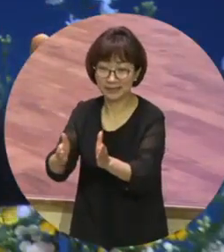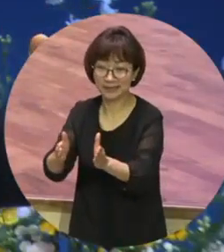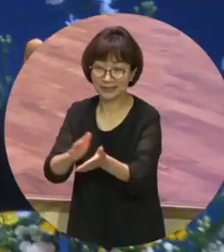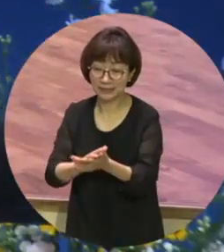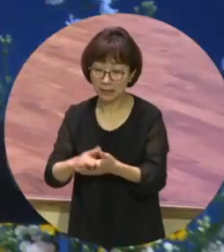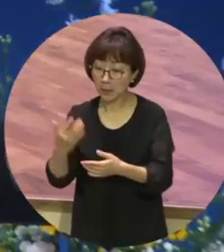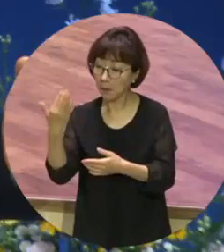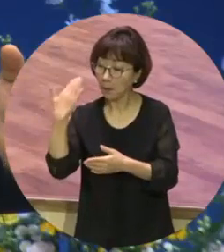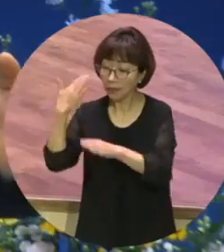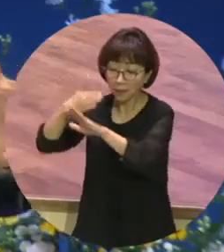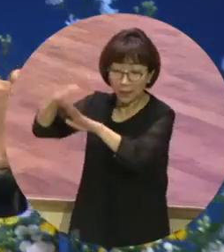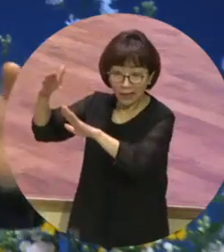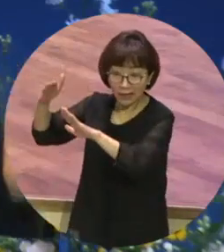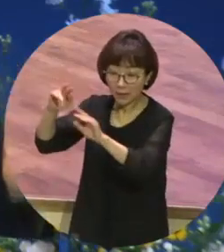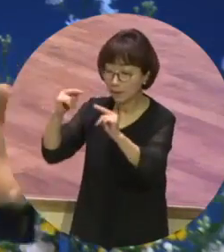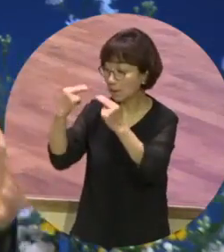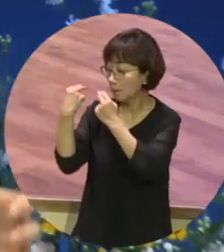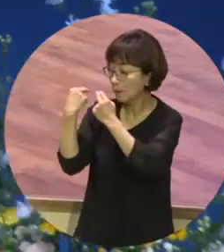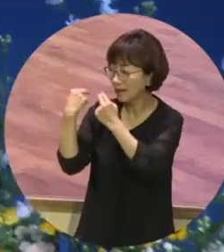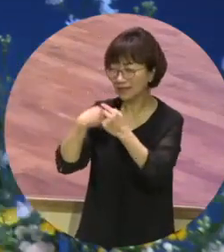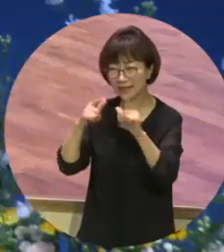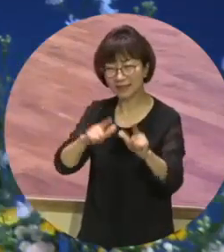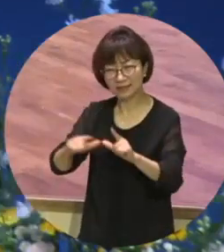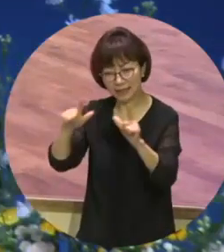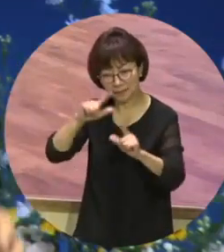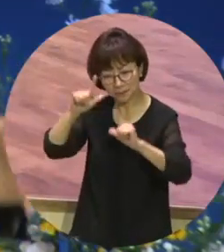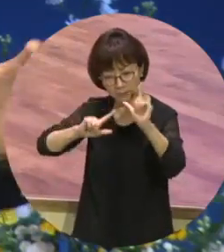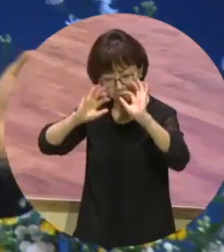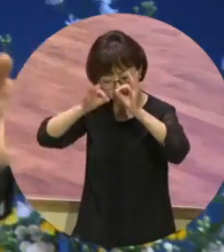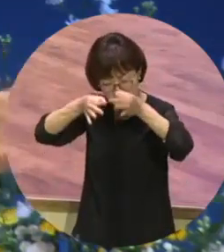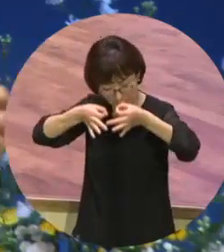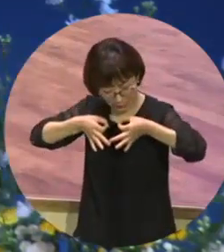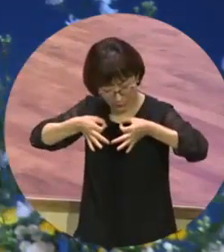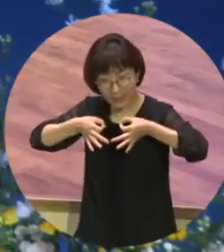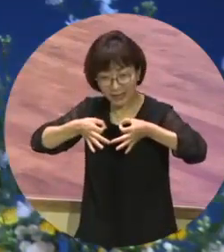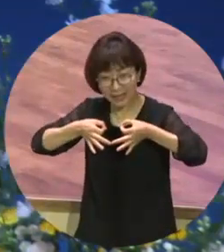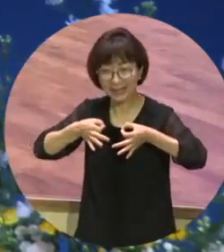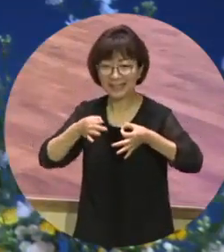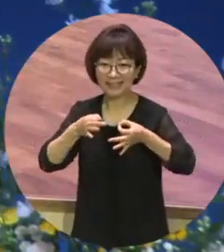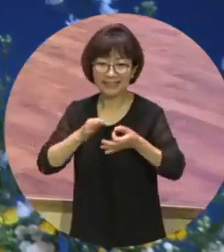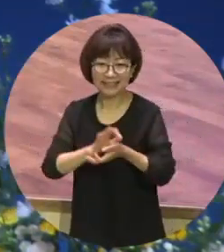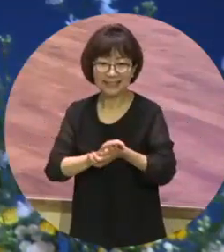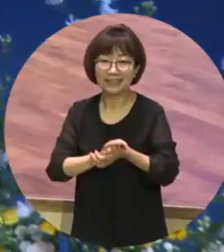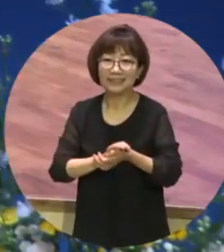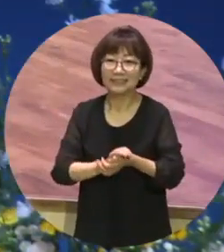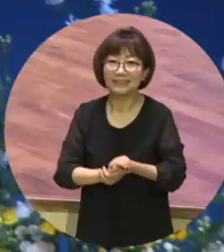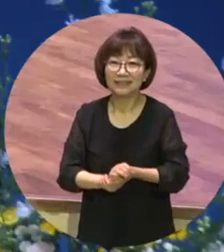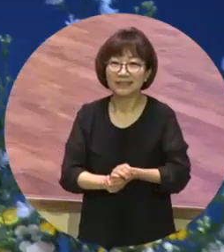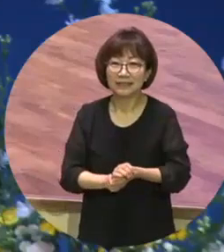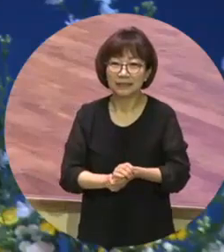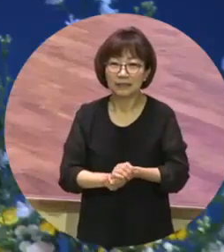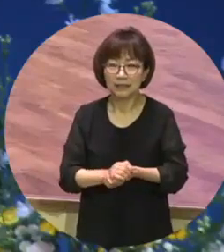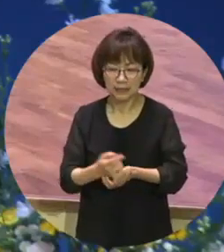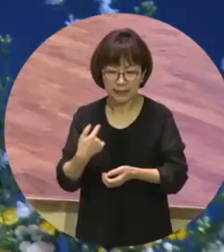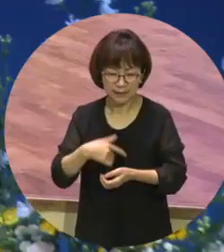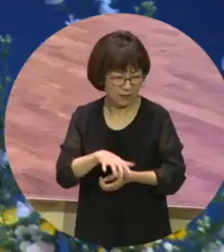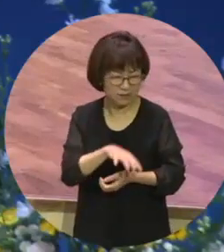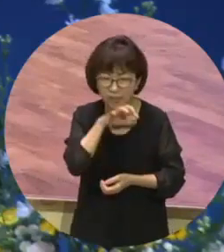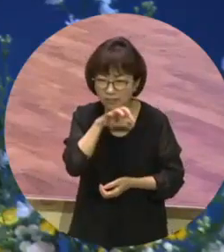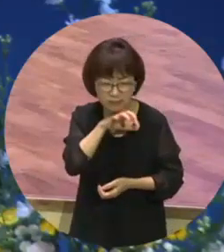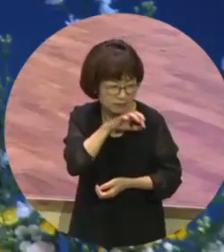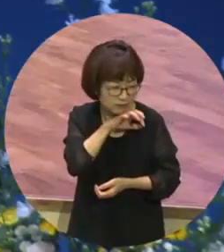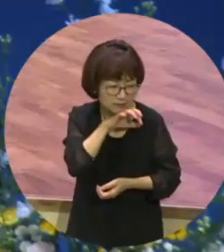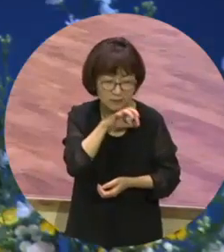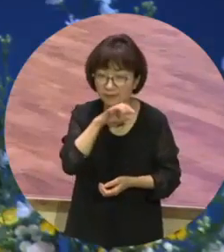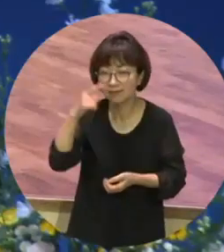앞에서 살았는가를 한번 점검을 쭉 그렇게 해보면서 중요한 게 뭐냐? 불평한 걸 찾지 말고 감사한